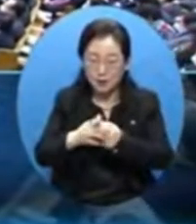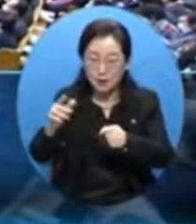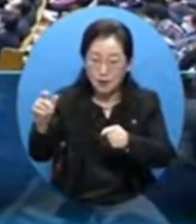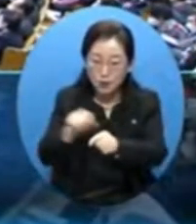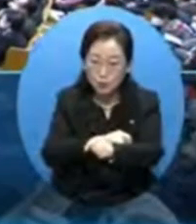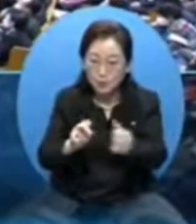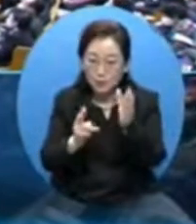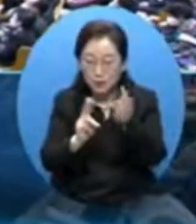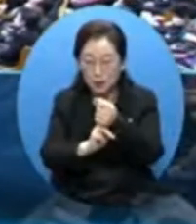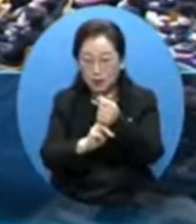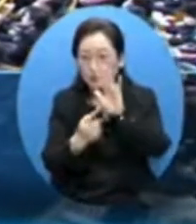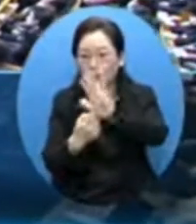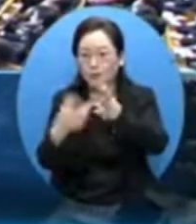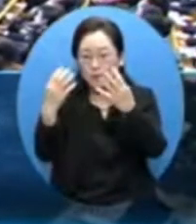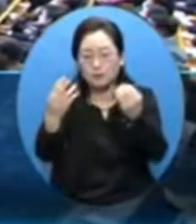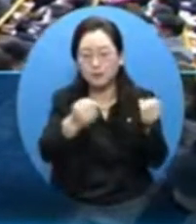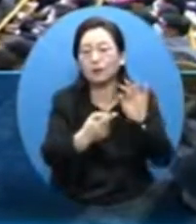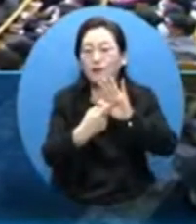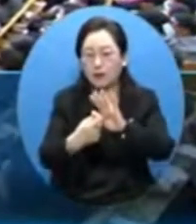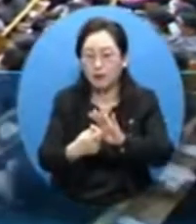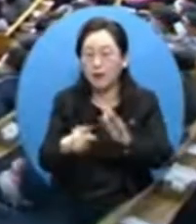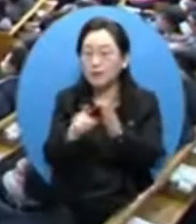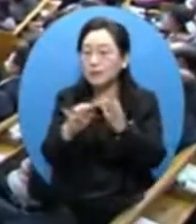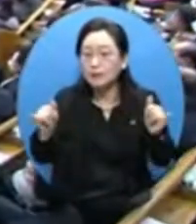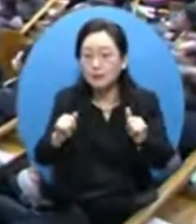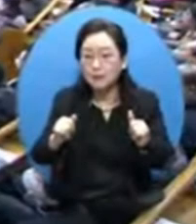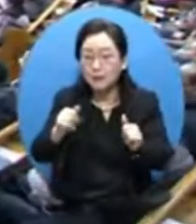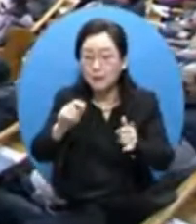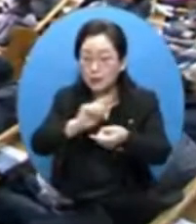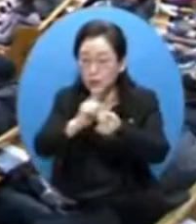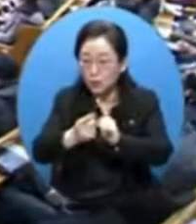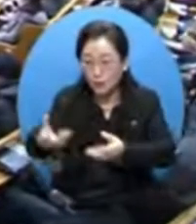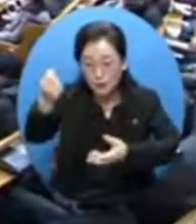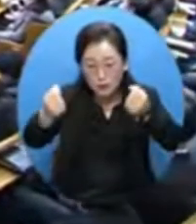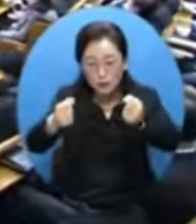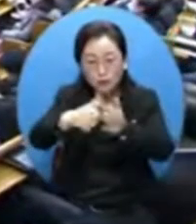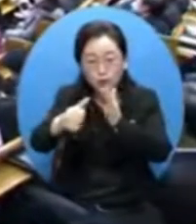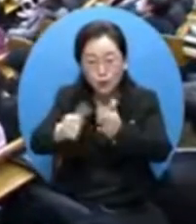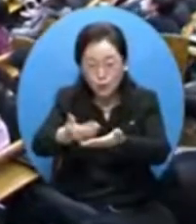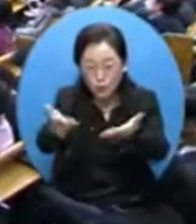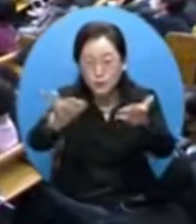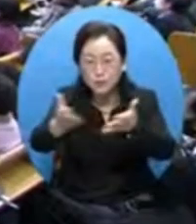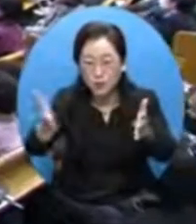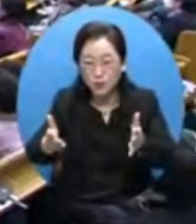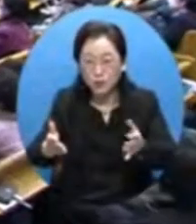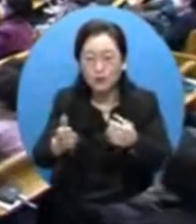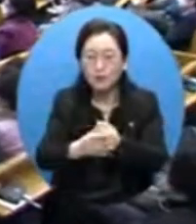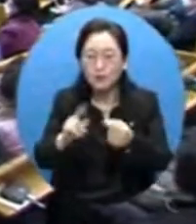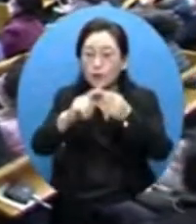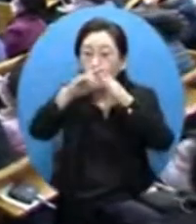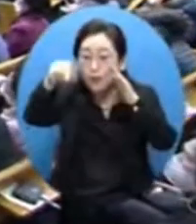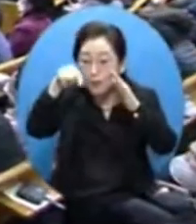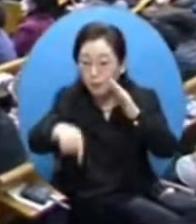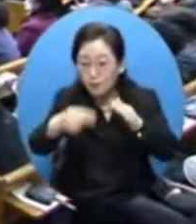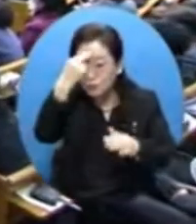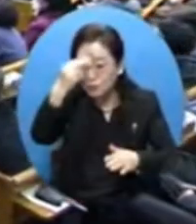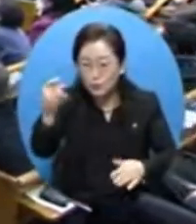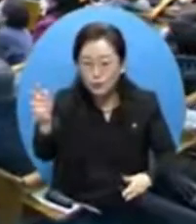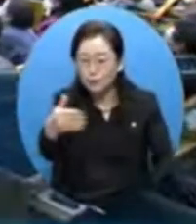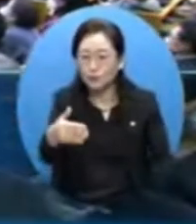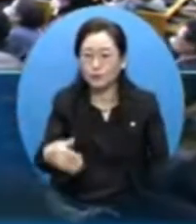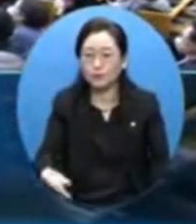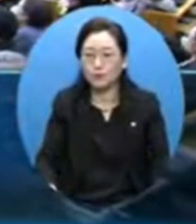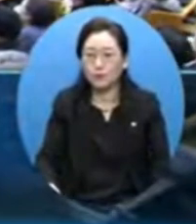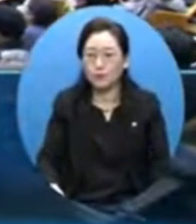나타나니 성경은 말씀합니다. 믿는 사람들이 서로 가진 물건을 갖고 와 서로 나눔으로 말미암아 교회 안에 궁핍한 자가 없었습니다. 사도행전